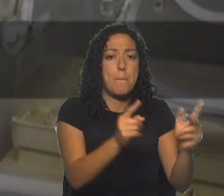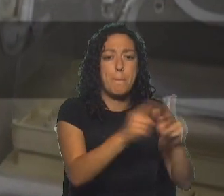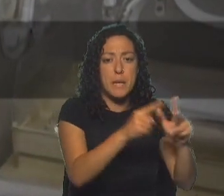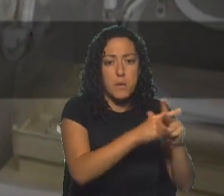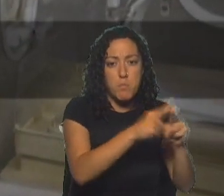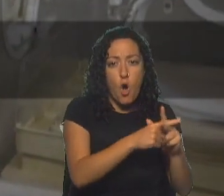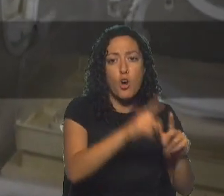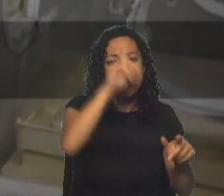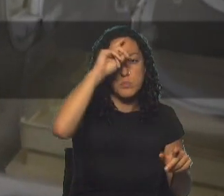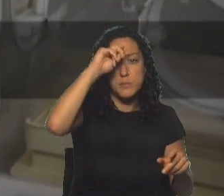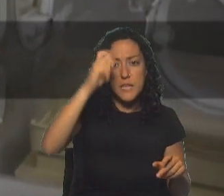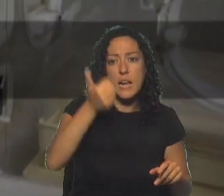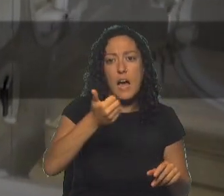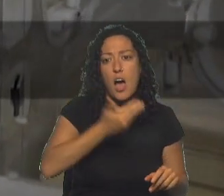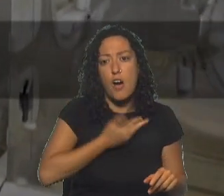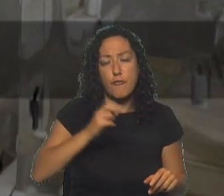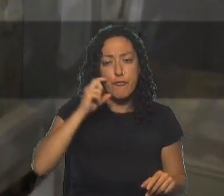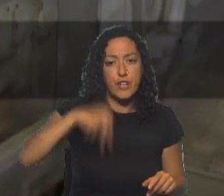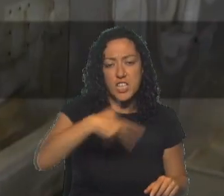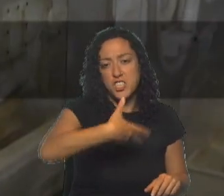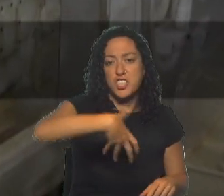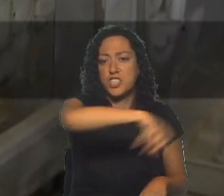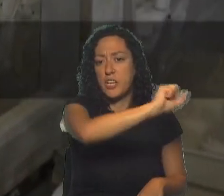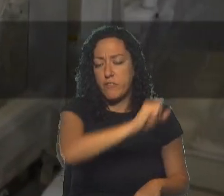فقطعناه وعطيته لابن عم الشاب الثاني